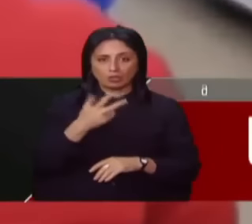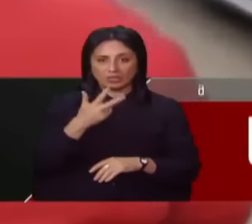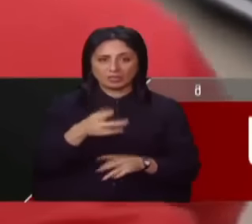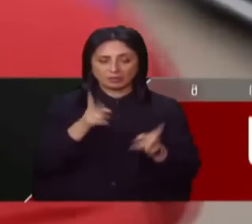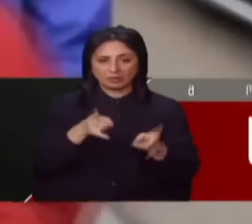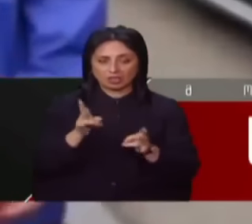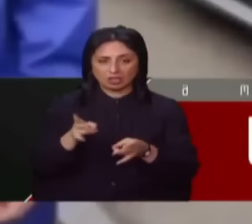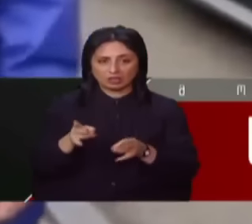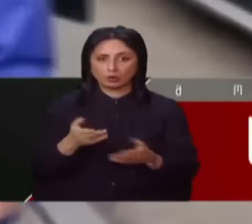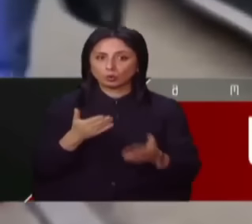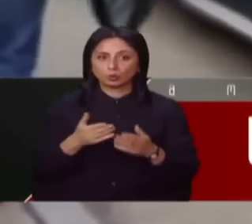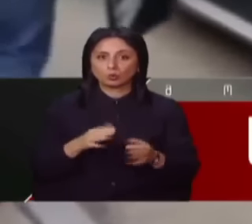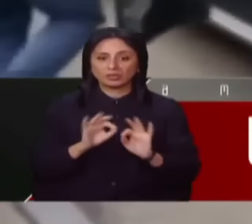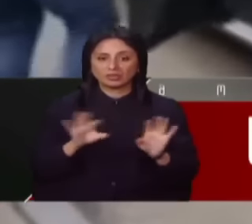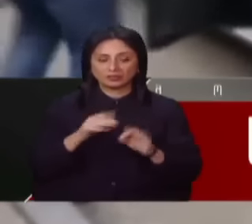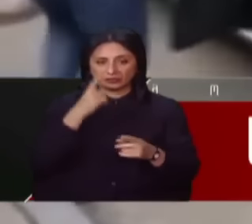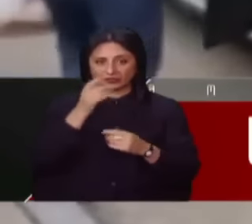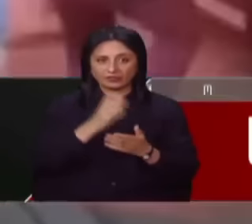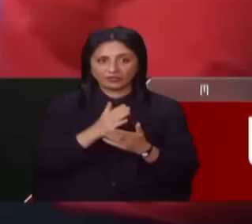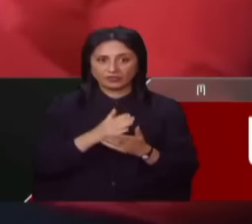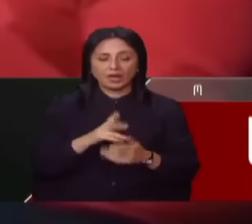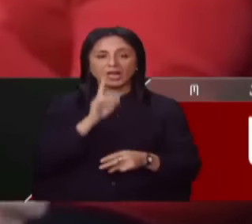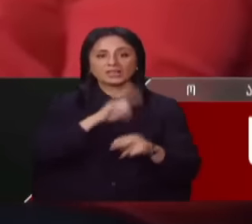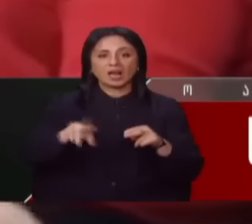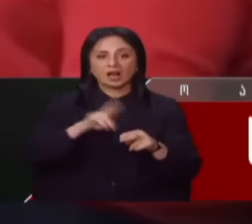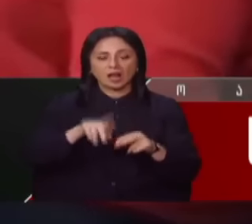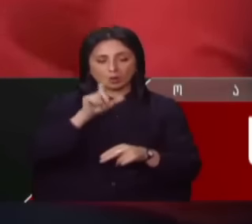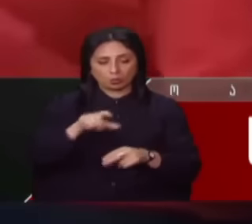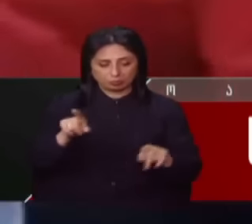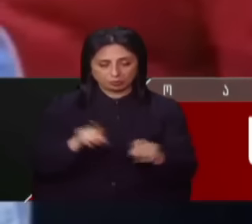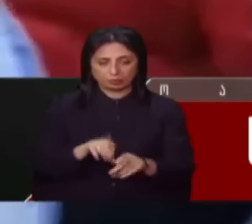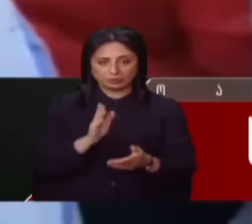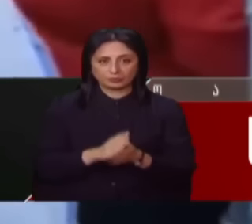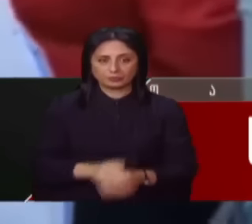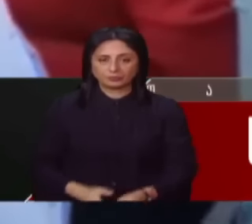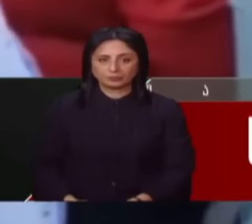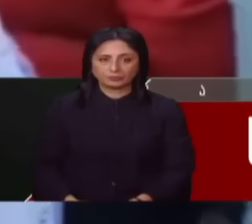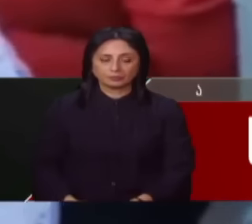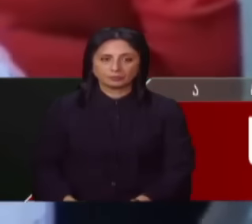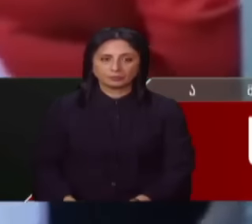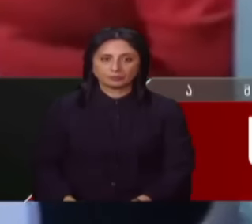143 დაშავდა, თუმცა ვრცელდება ცნობები უგზო უკვე დაკარგულთა შესახებაც.